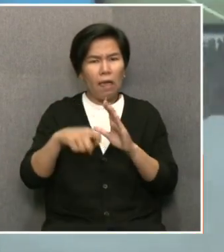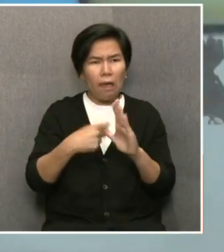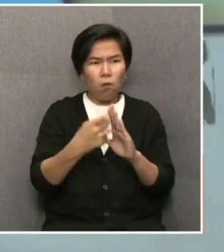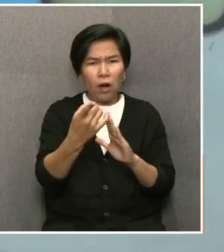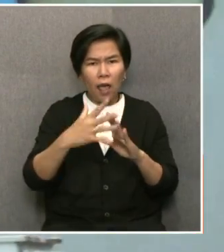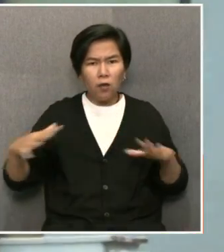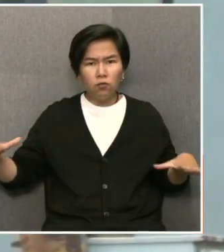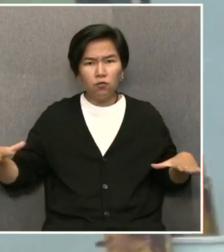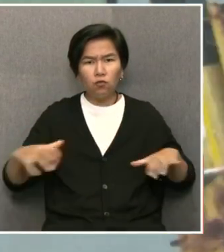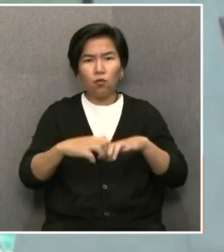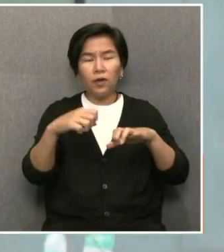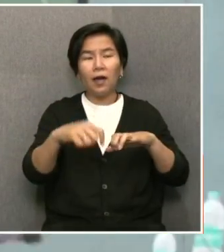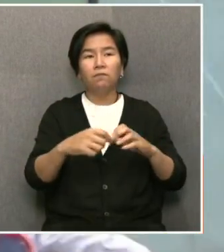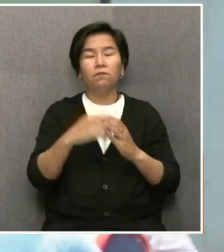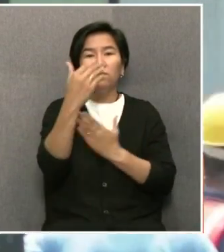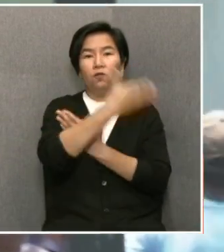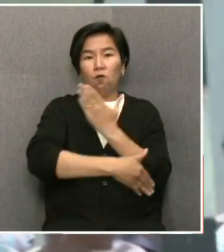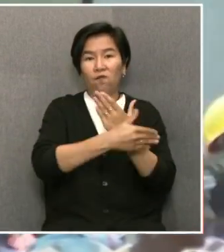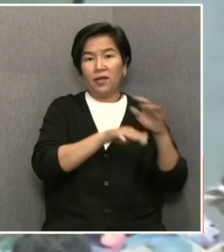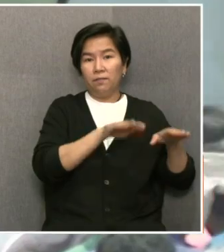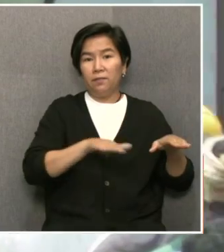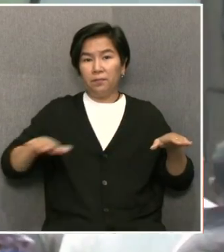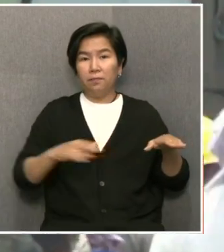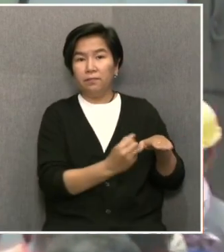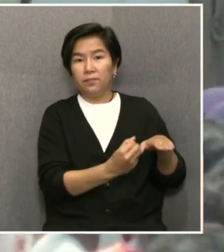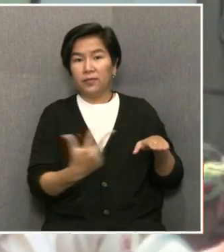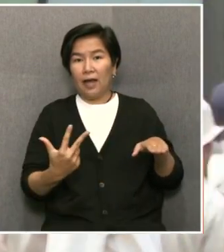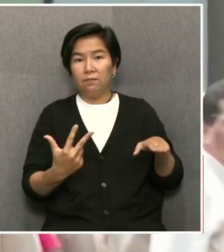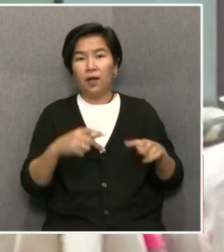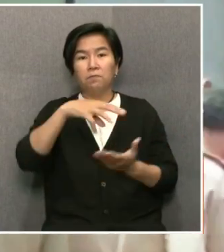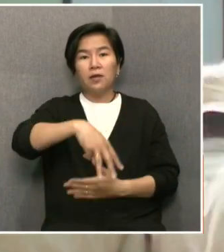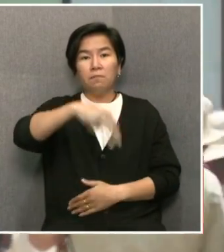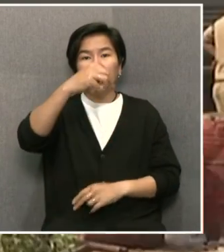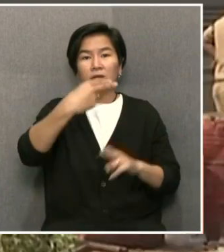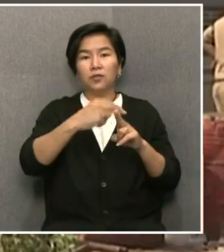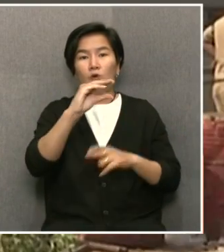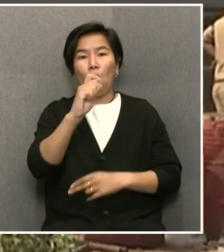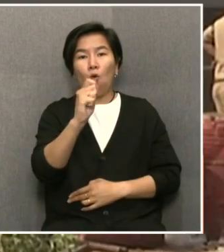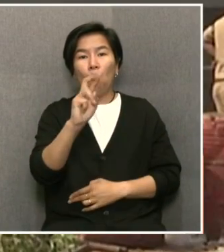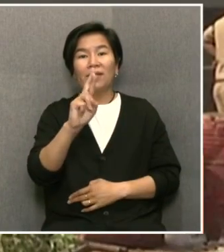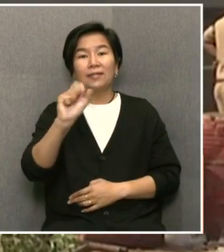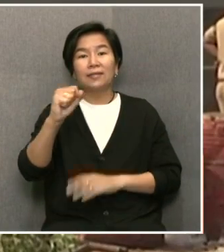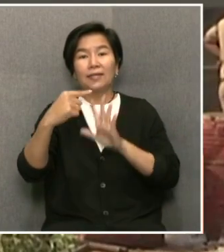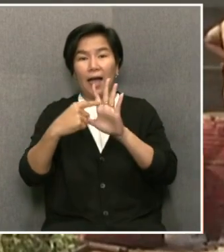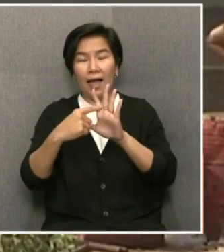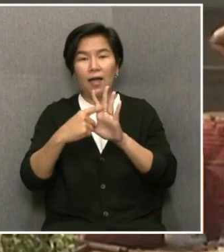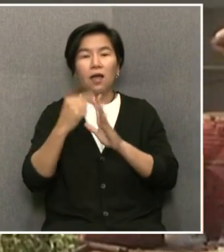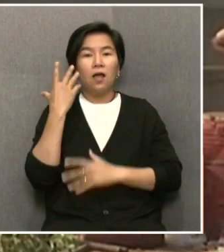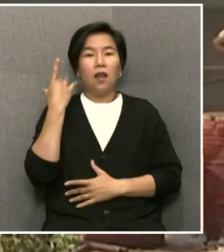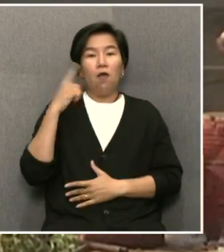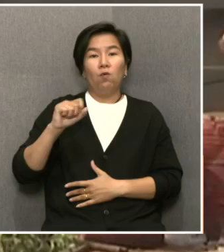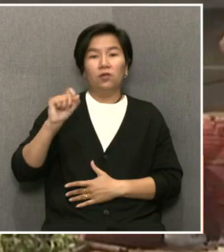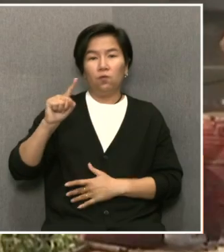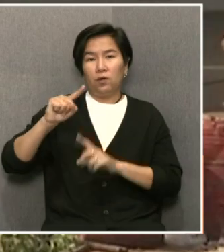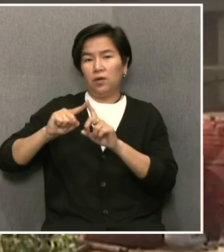แน่ได้เกิดเหตุรถไฟ 3ขบวนชนกันนะครับในรัฐโอริสาของอินเดียเมื่อวันศุกร์ที่ผ่านมา 2มิถุนายน